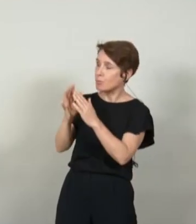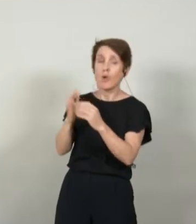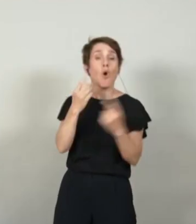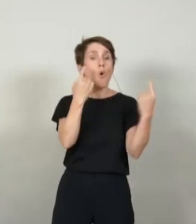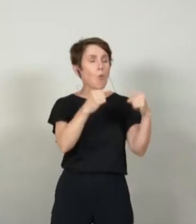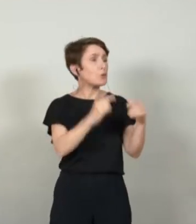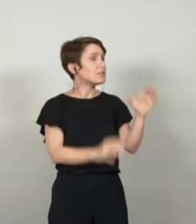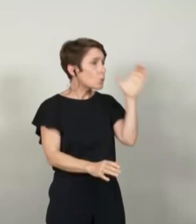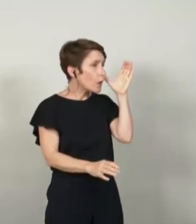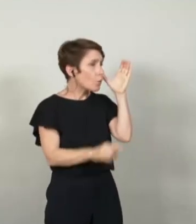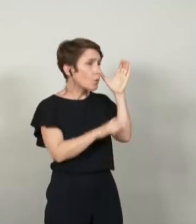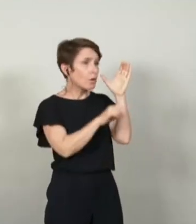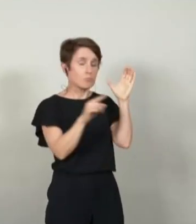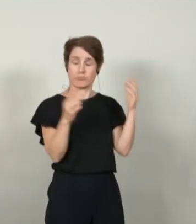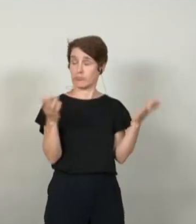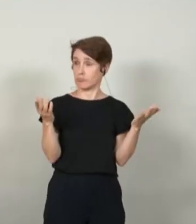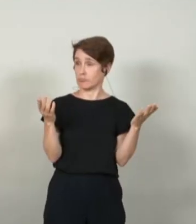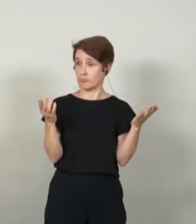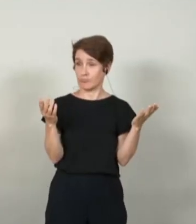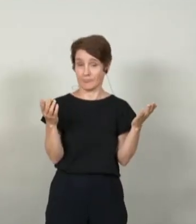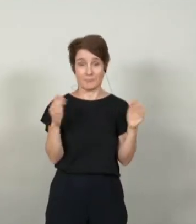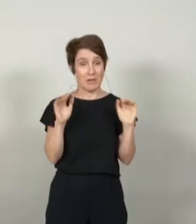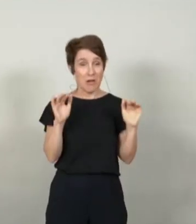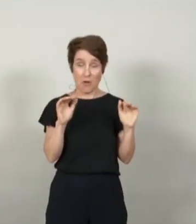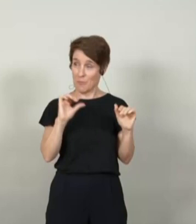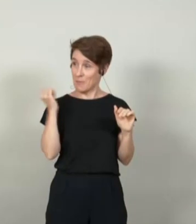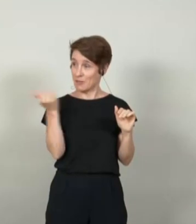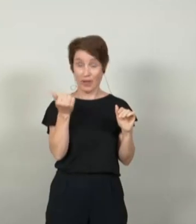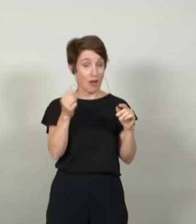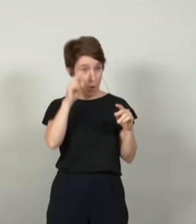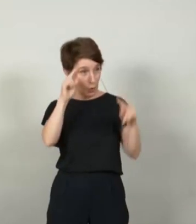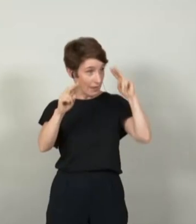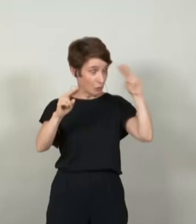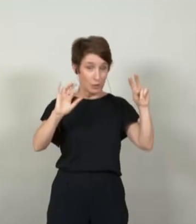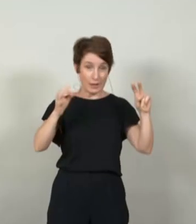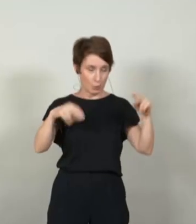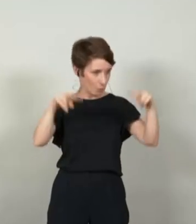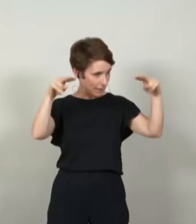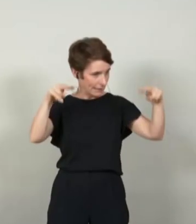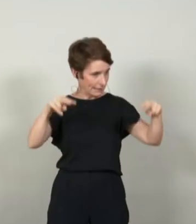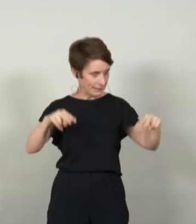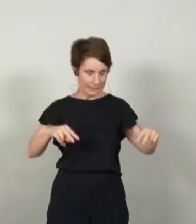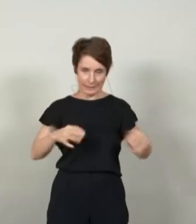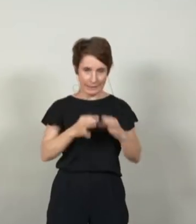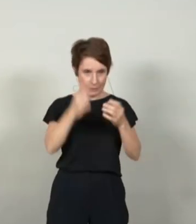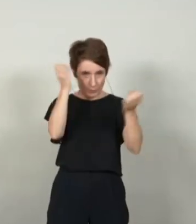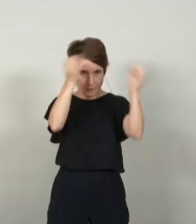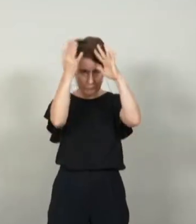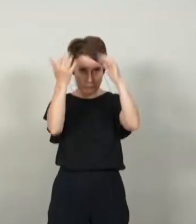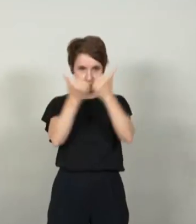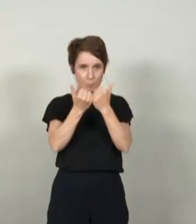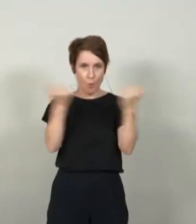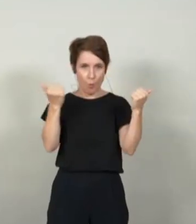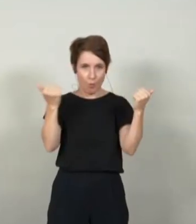qu'en fait en lisant le même document tout en étant tous honnête on avait des interprétations tous différentes en fonction des chiffres qui ont décidé de mettre en avant